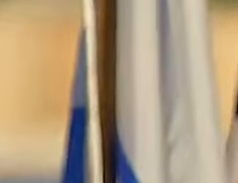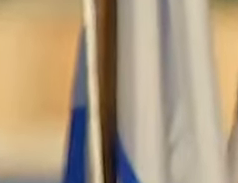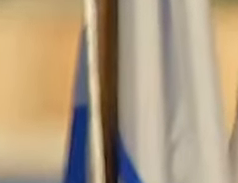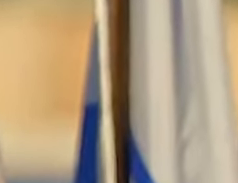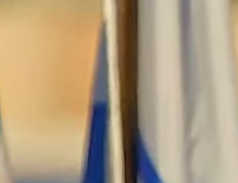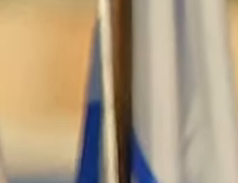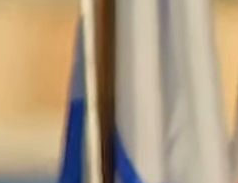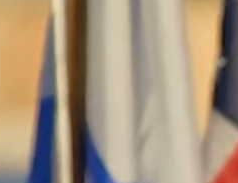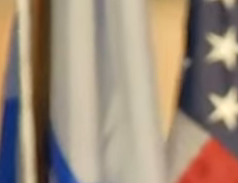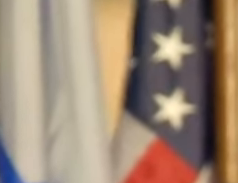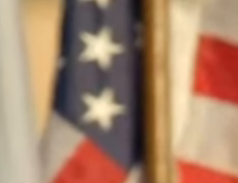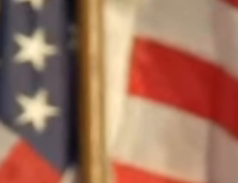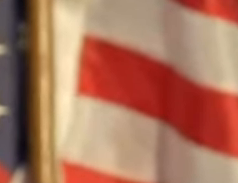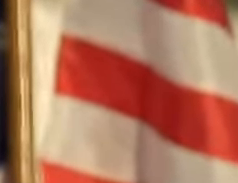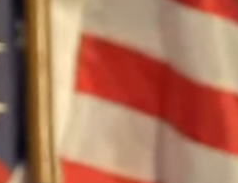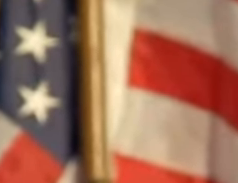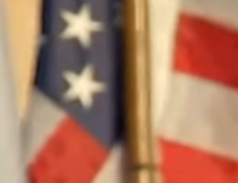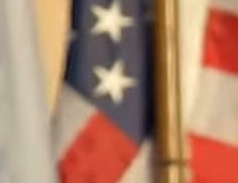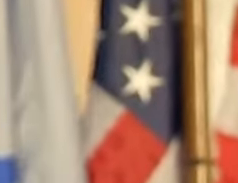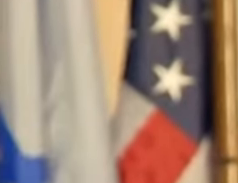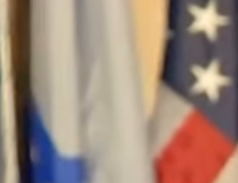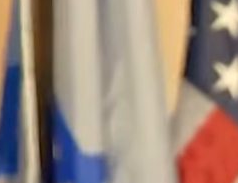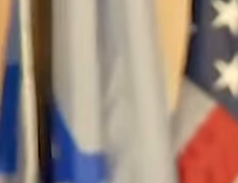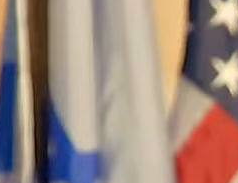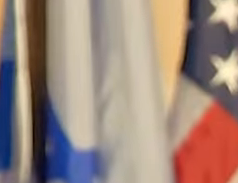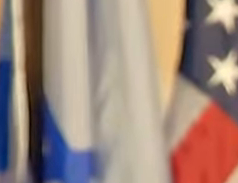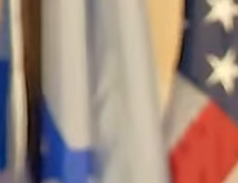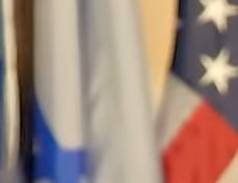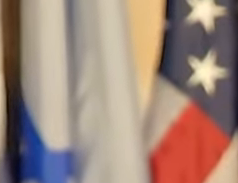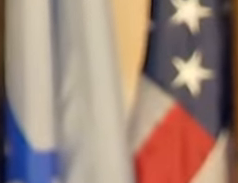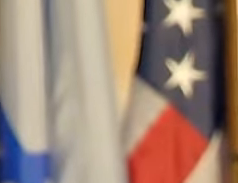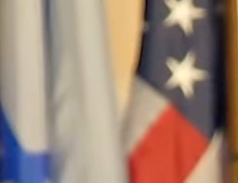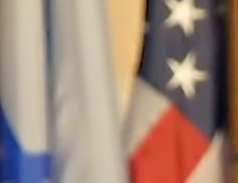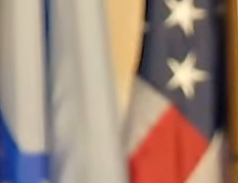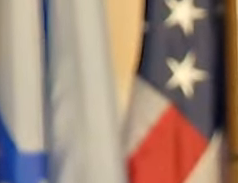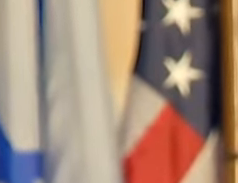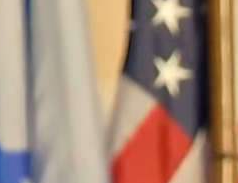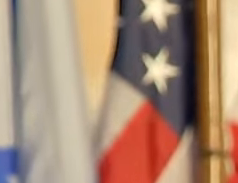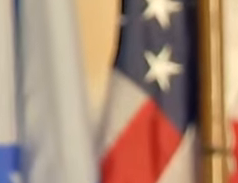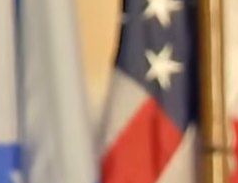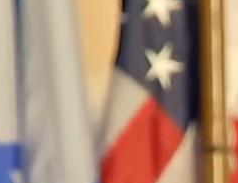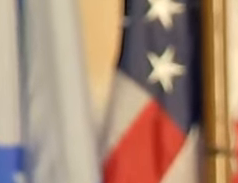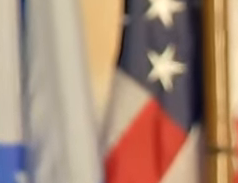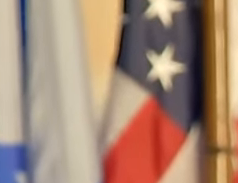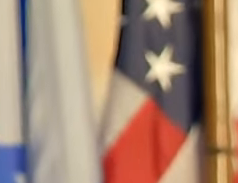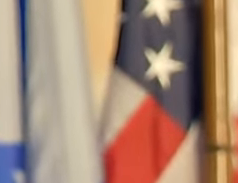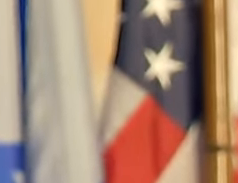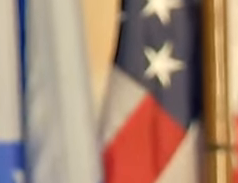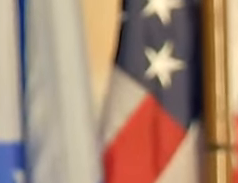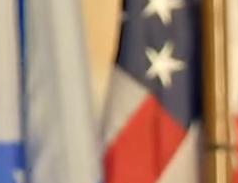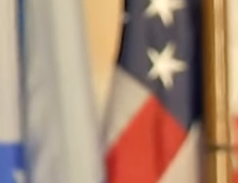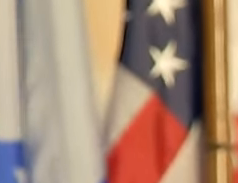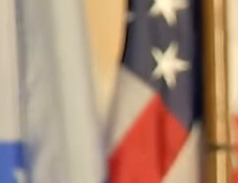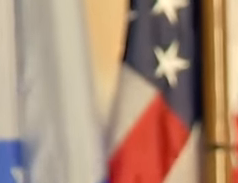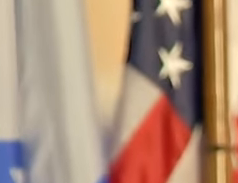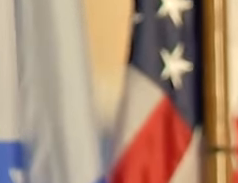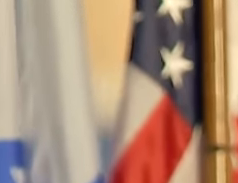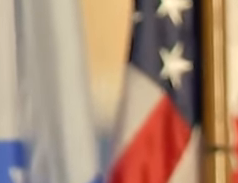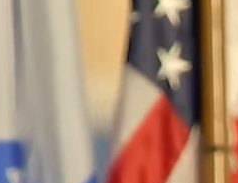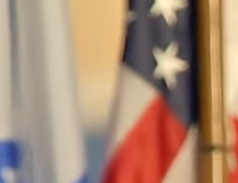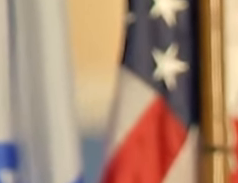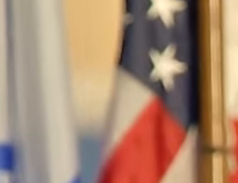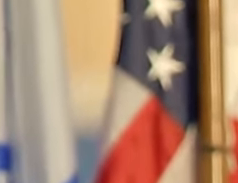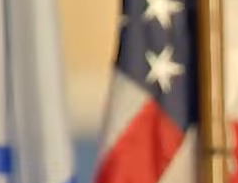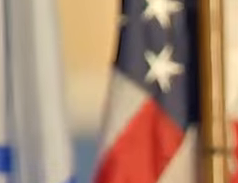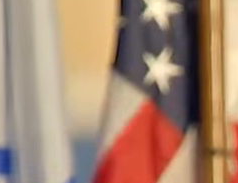אז עכשיו, בנוכחות האנשים האלה שהם ודאי וודאי מליצי יושר אצל הקדוש